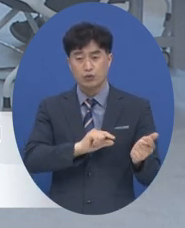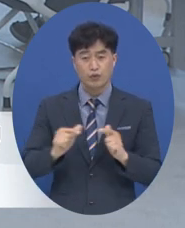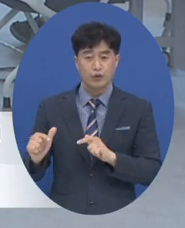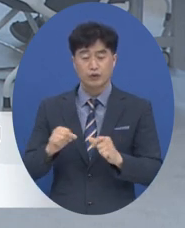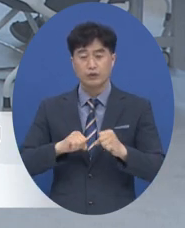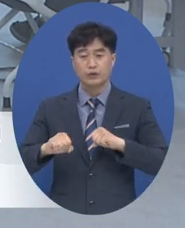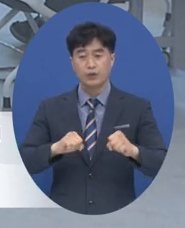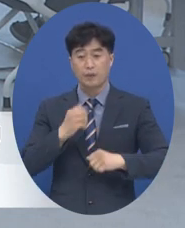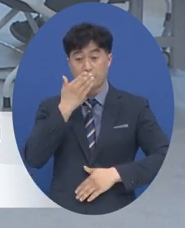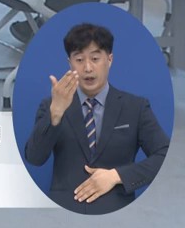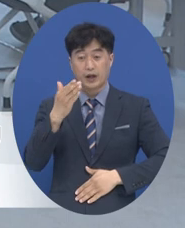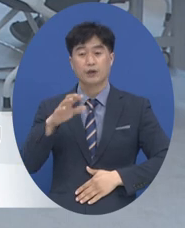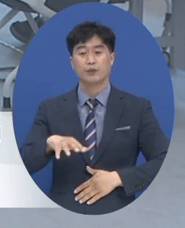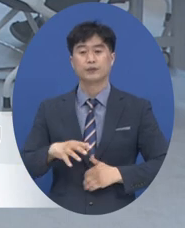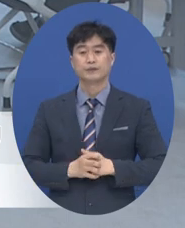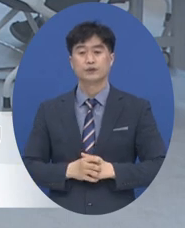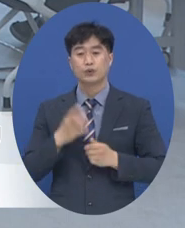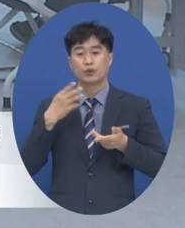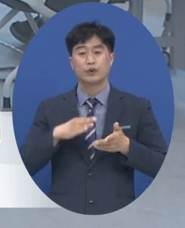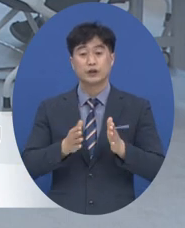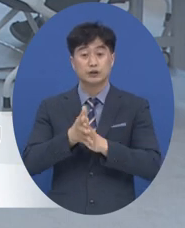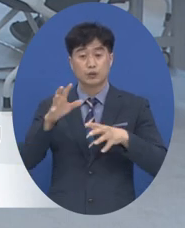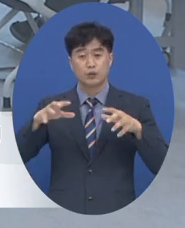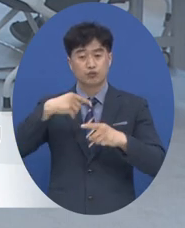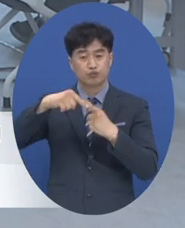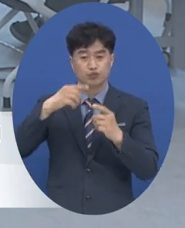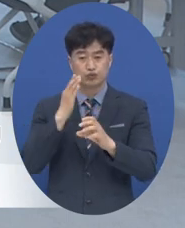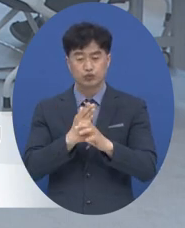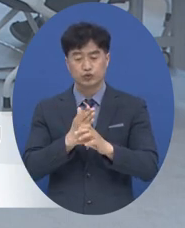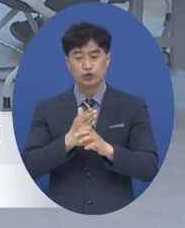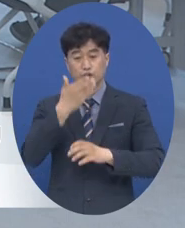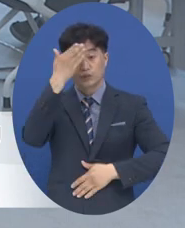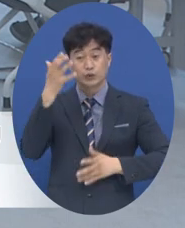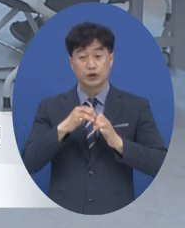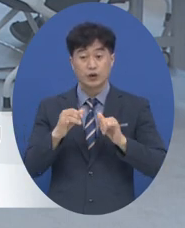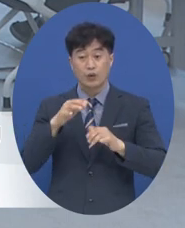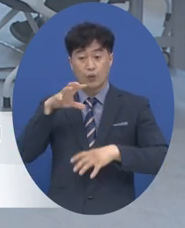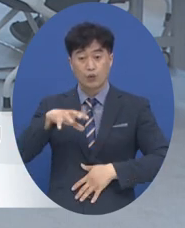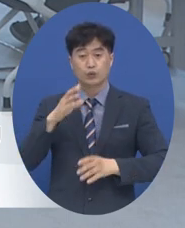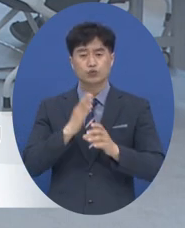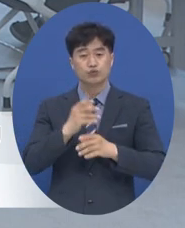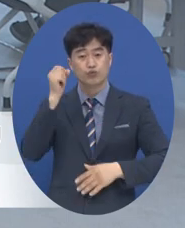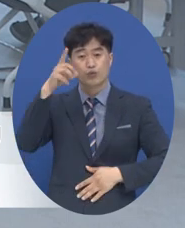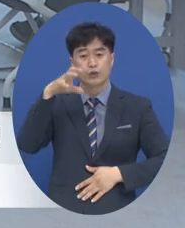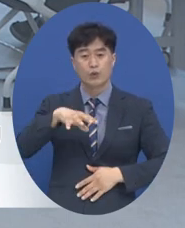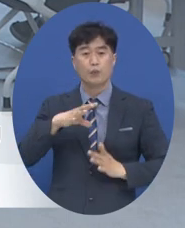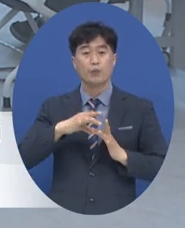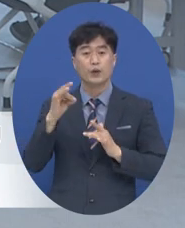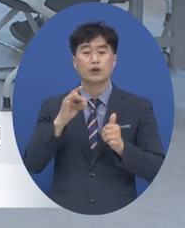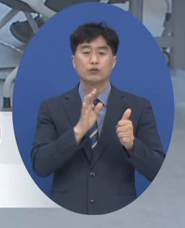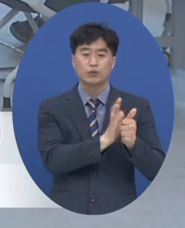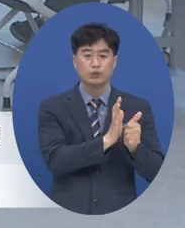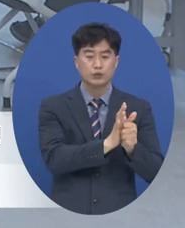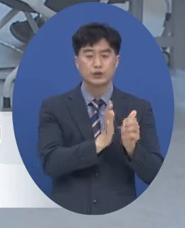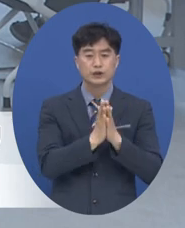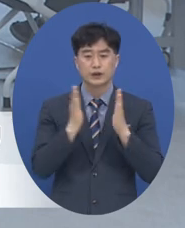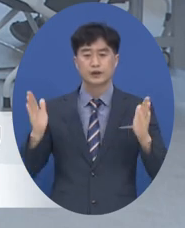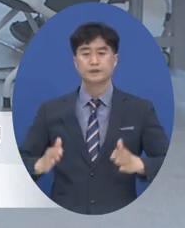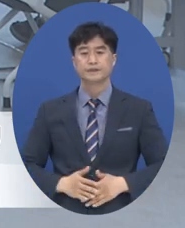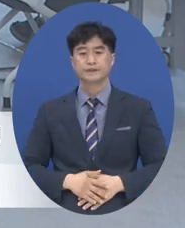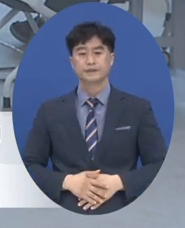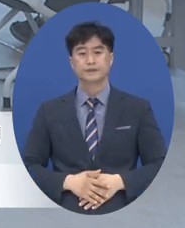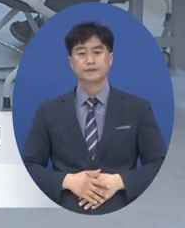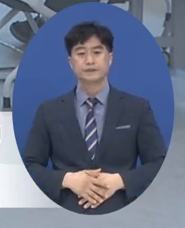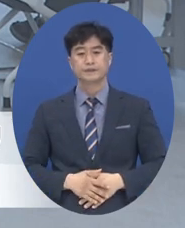청년 공간인데요 경기도가 식 온 에서 운영 중인 경기 청년 공간 중 우수한 곳을 뽑아 지원에 나섰습니다 최창수